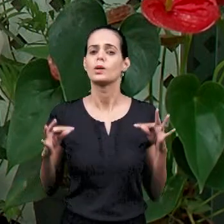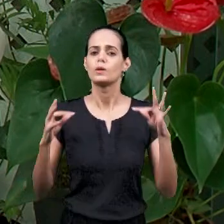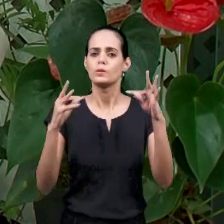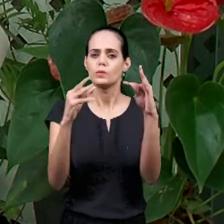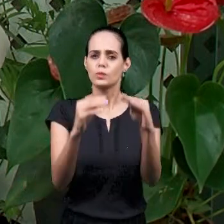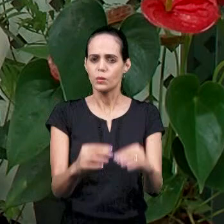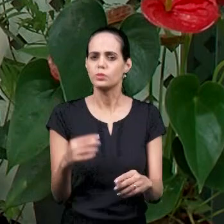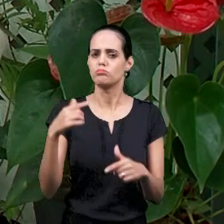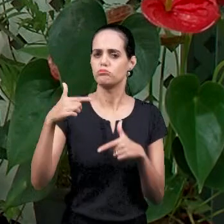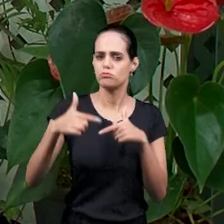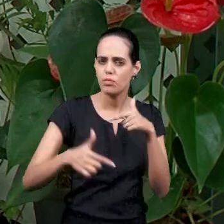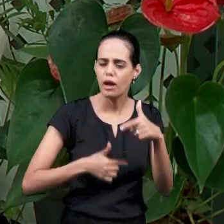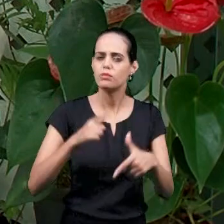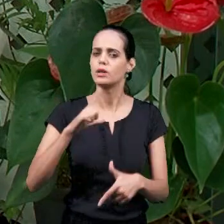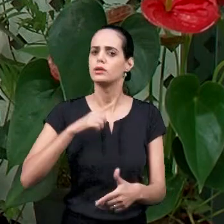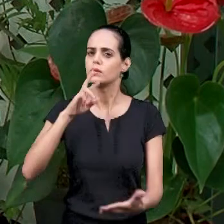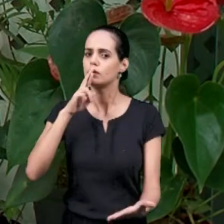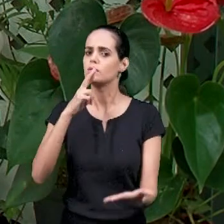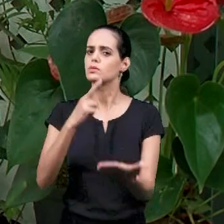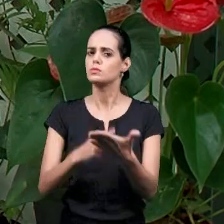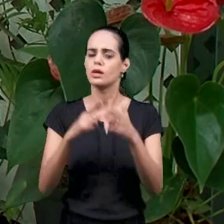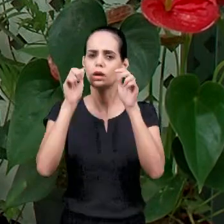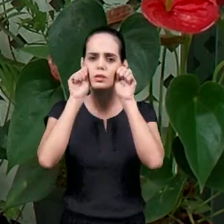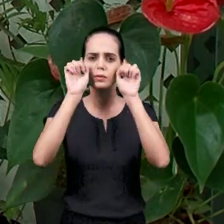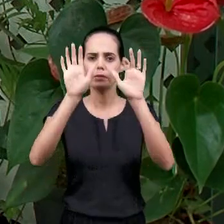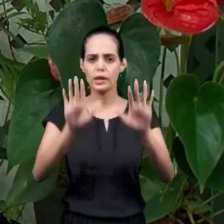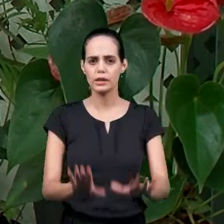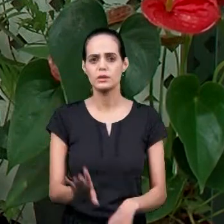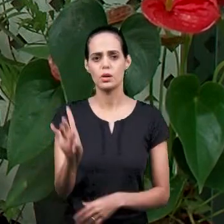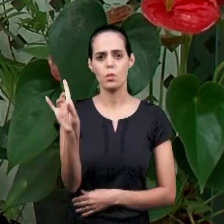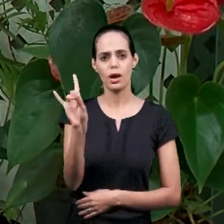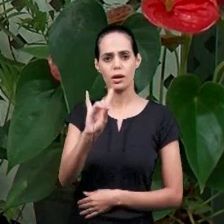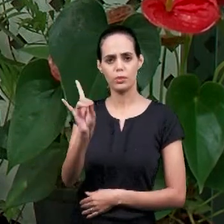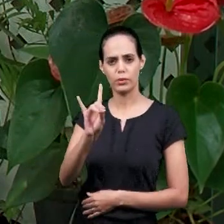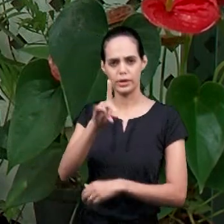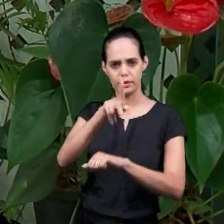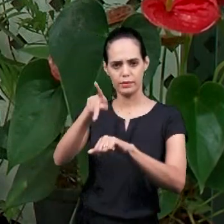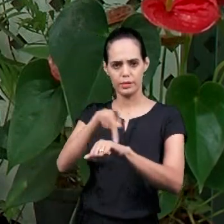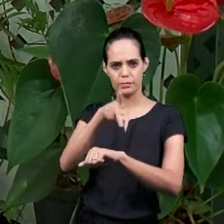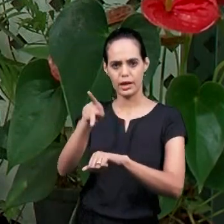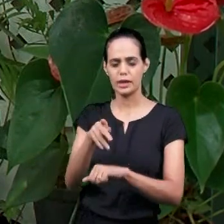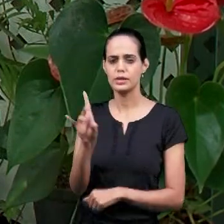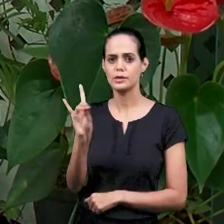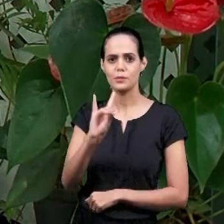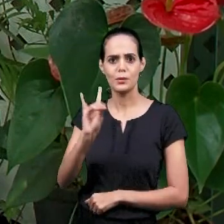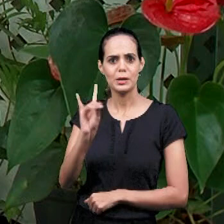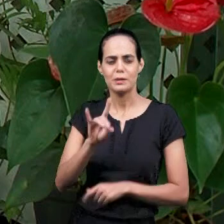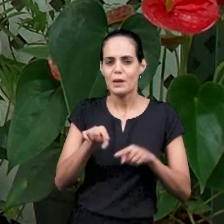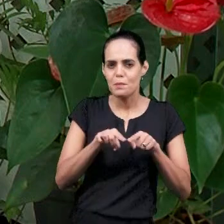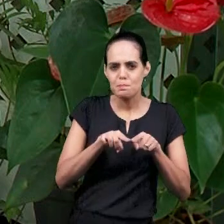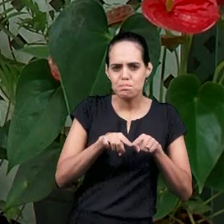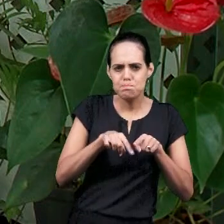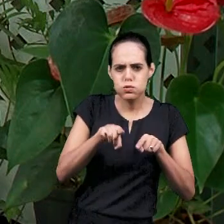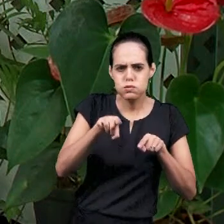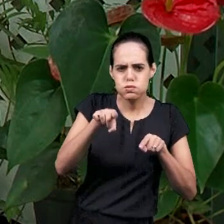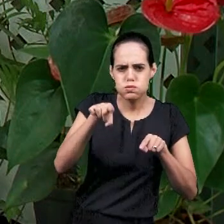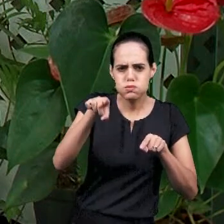tout le travail qui est fait a des résultats. La Bolivie, c'est un pays